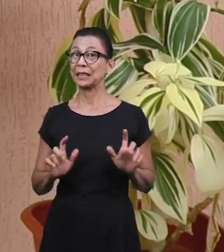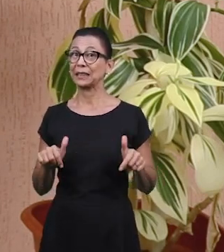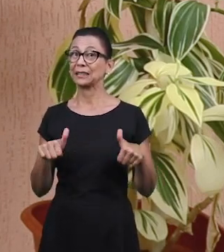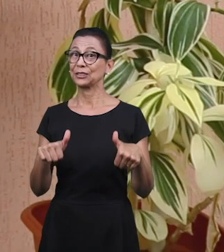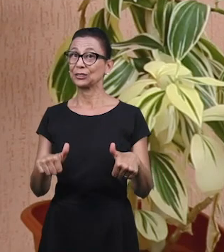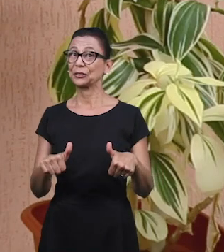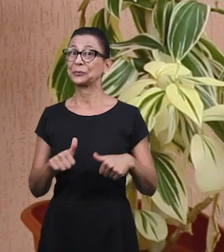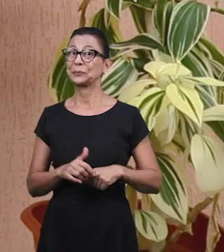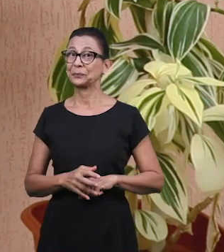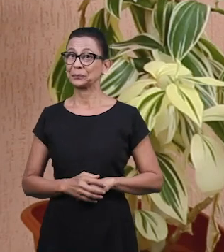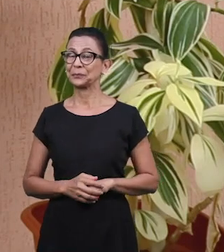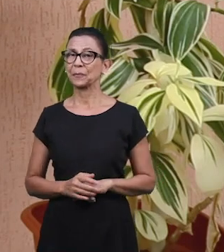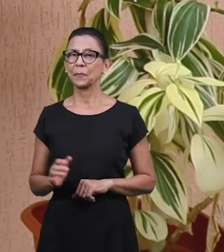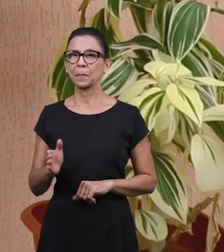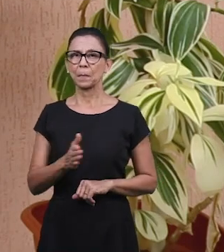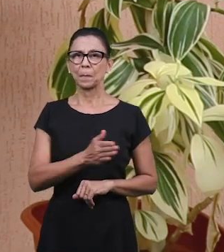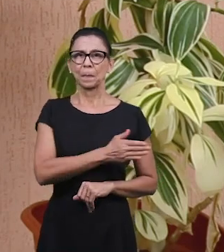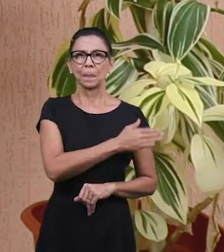maintenant